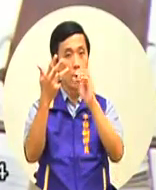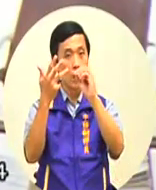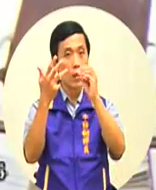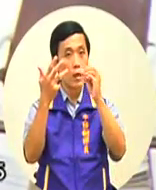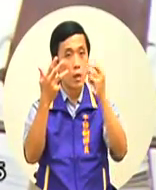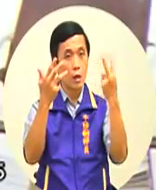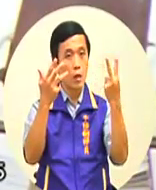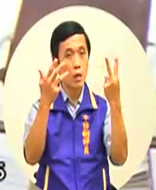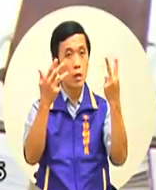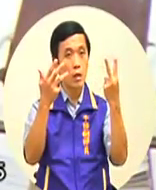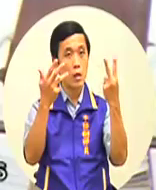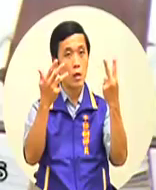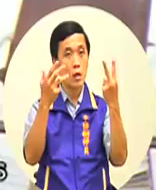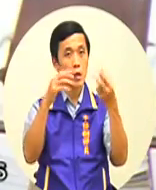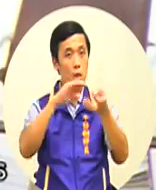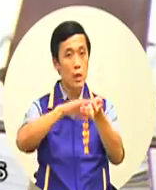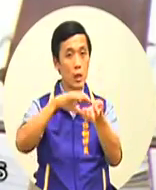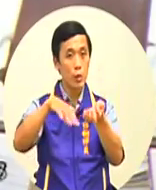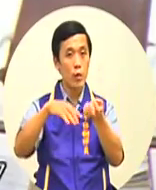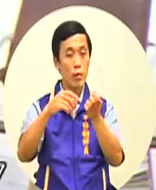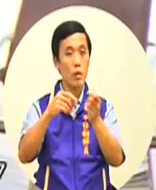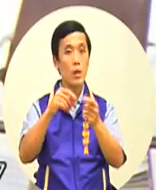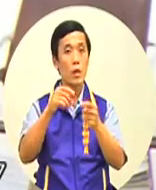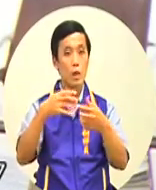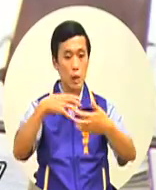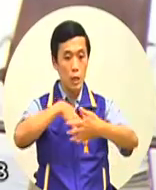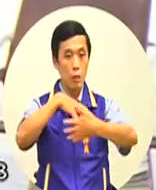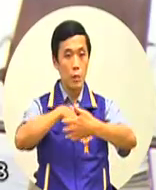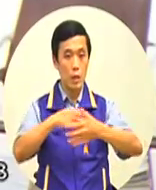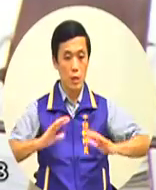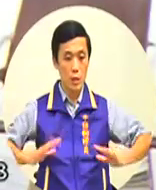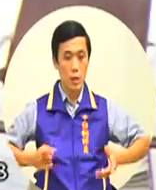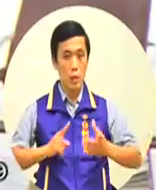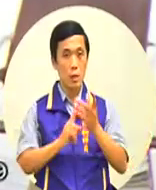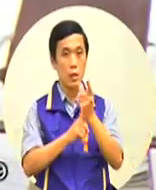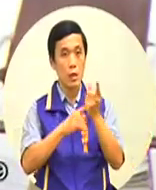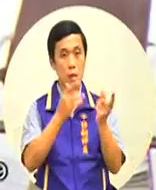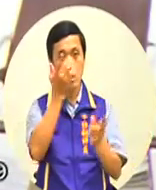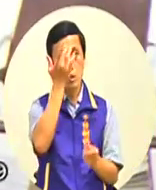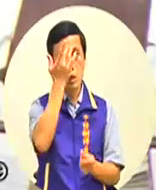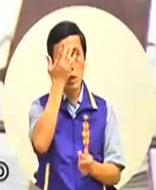个金藏的朋友哈啊就在